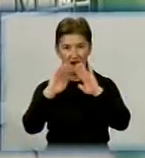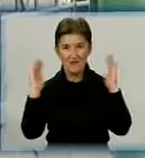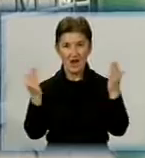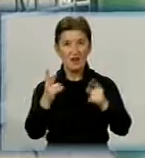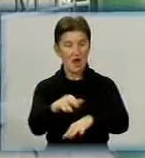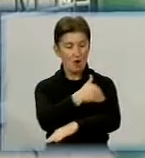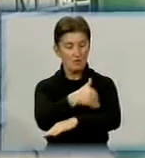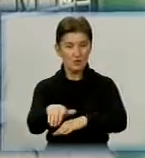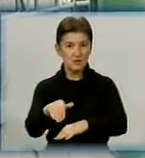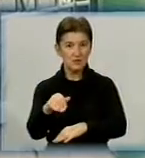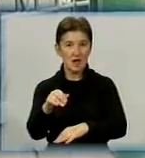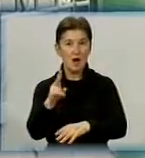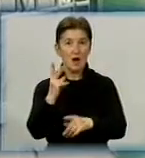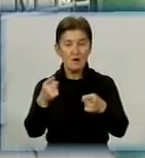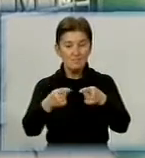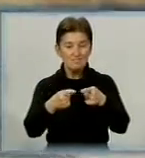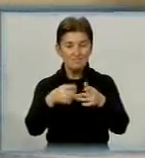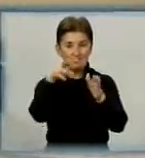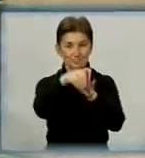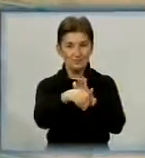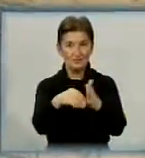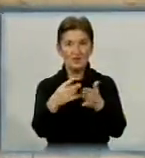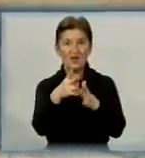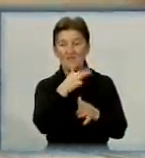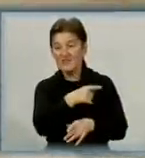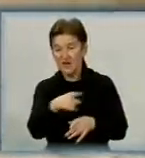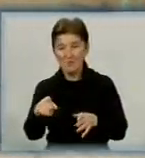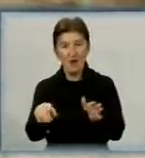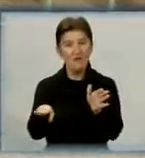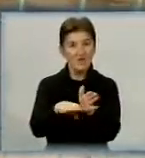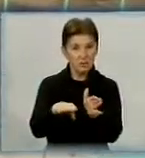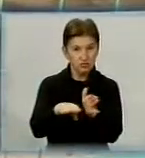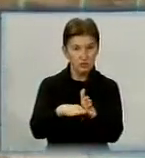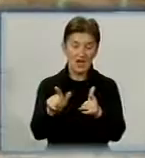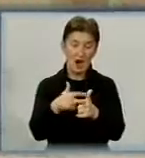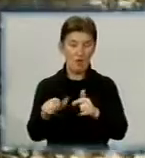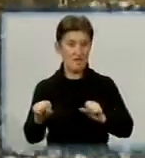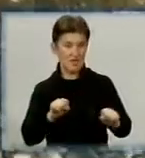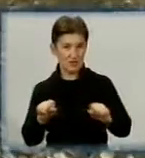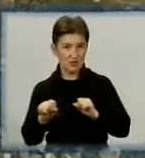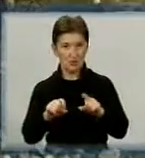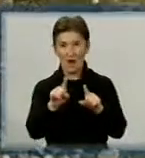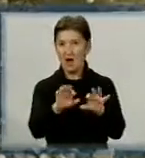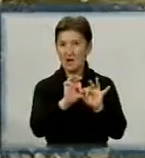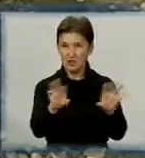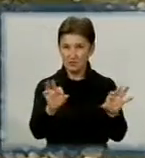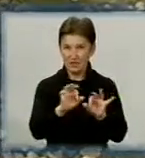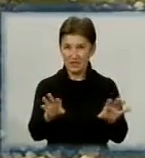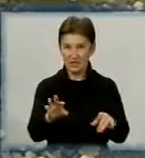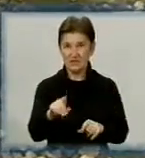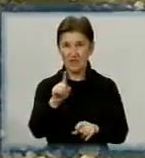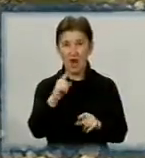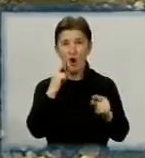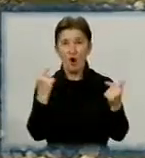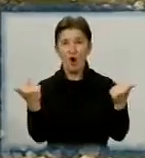вулиці. Постояльців, як правило, господарі залишають на час відпустки або ж відрядження, розповідає кінолог Вікторія Вечірко. Працівники готелю